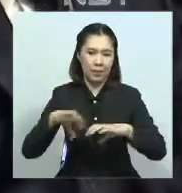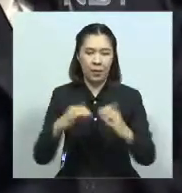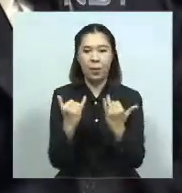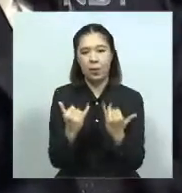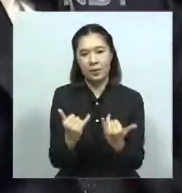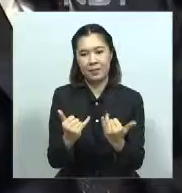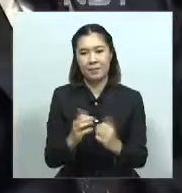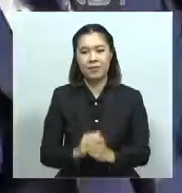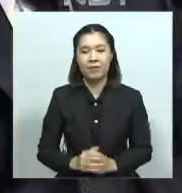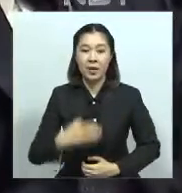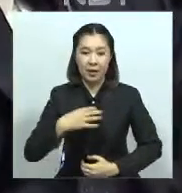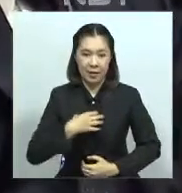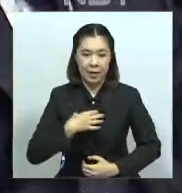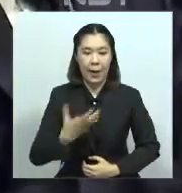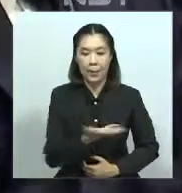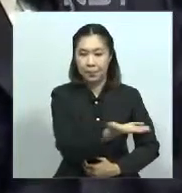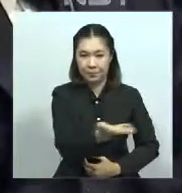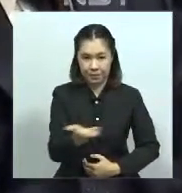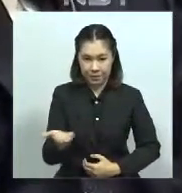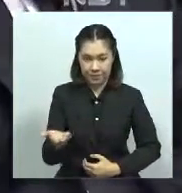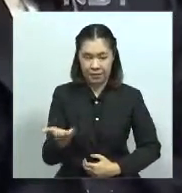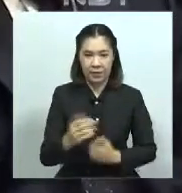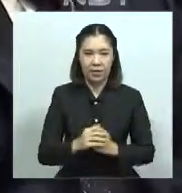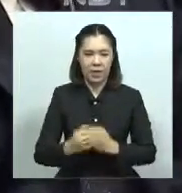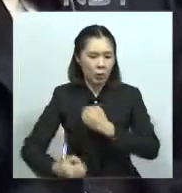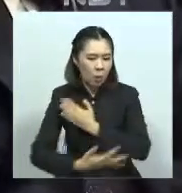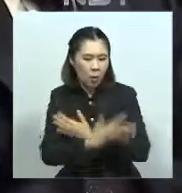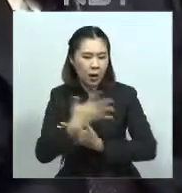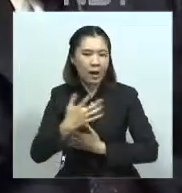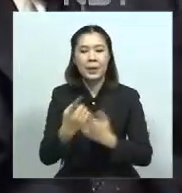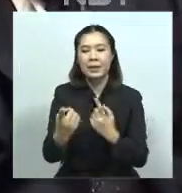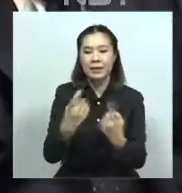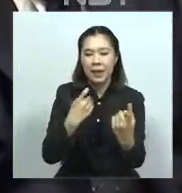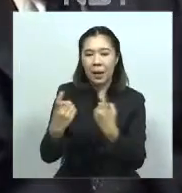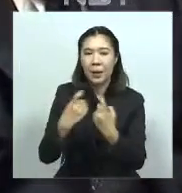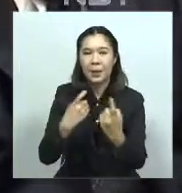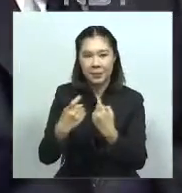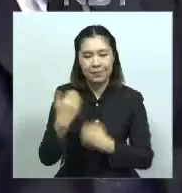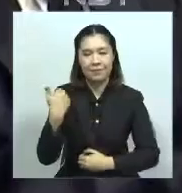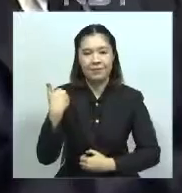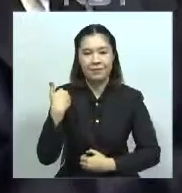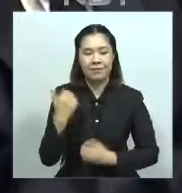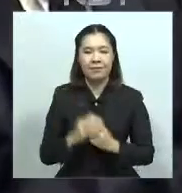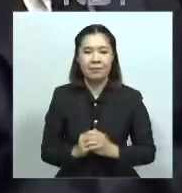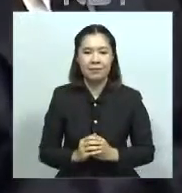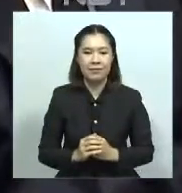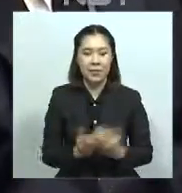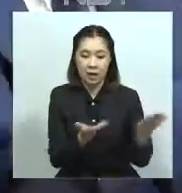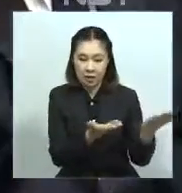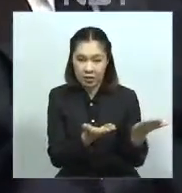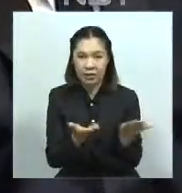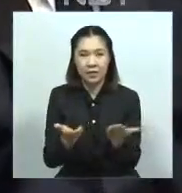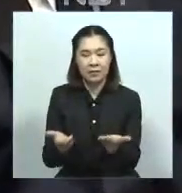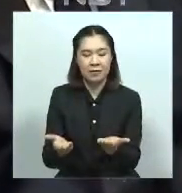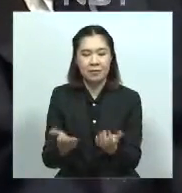ากจะให้ท่านสื่อมวลชนได้มีโอกาสซักถามแล้วก็อยากจะเรียนเชิญนะครับทุกท่านใน